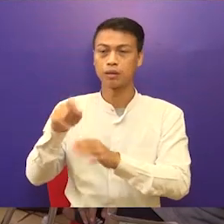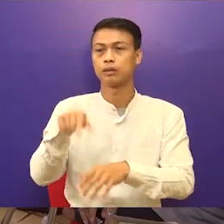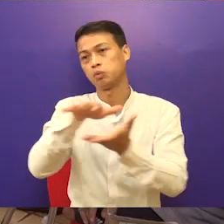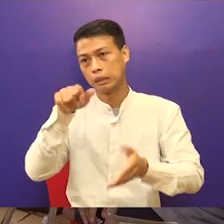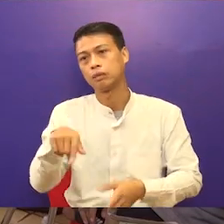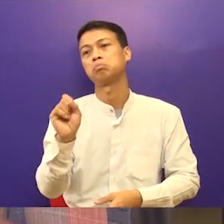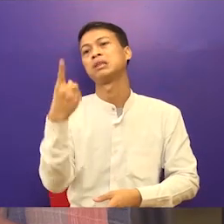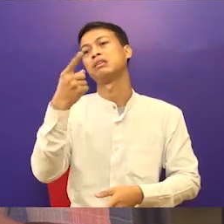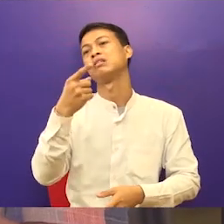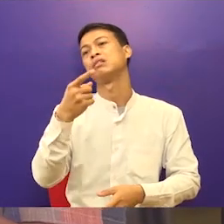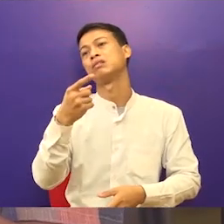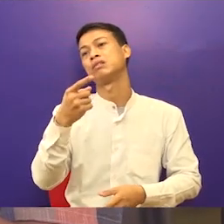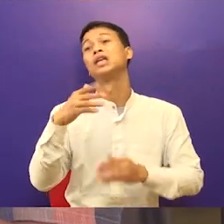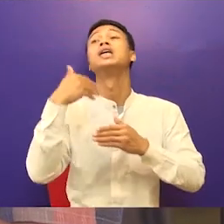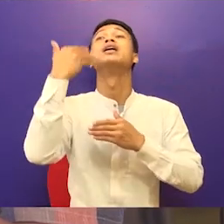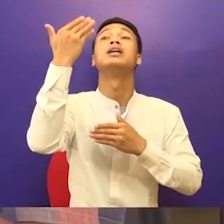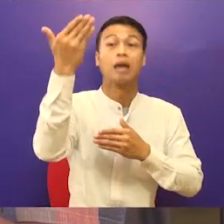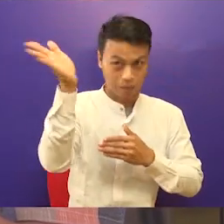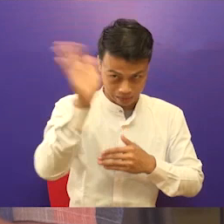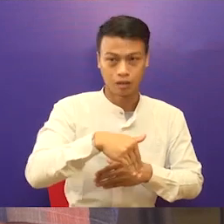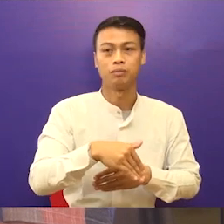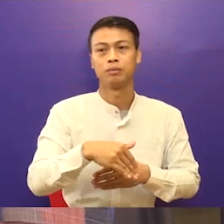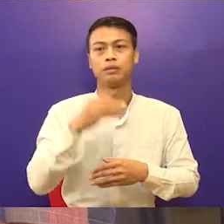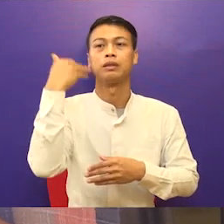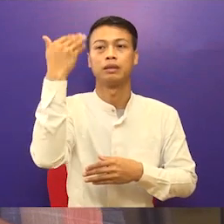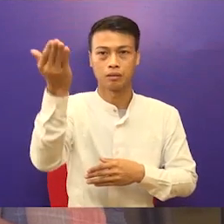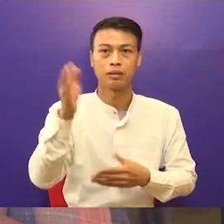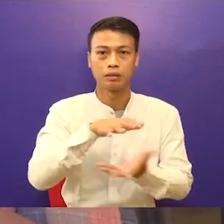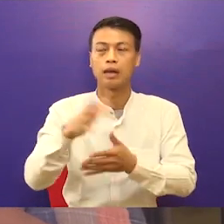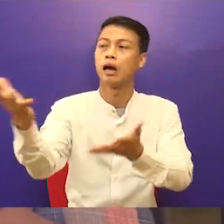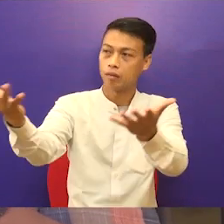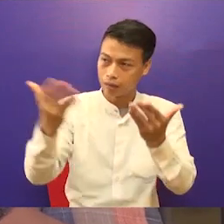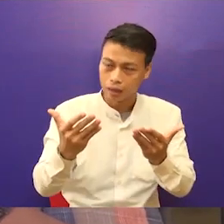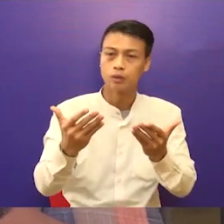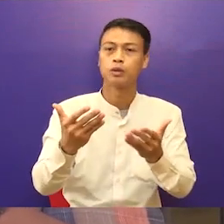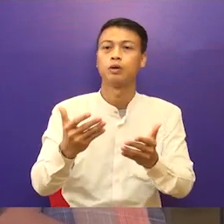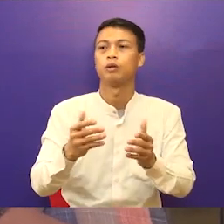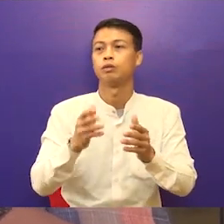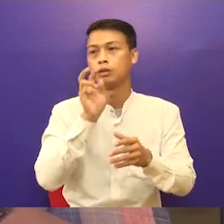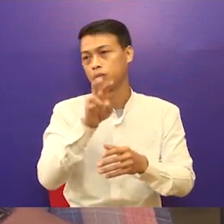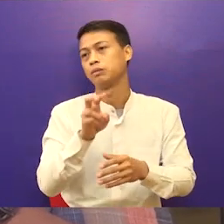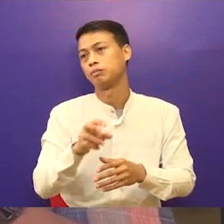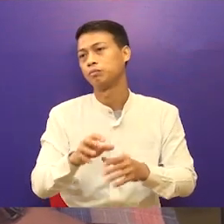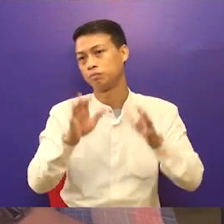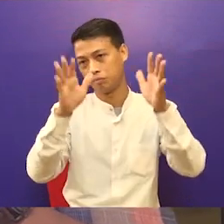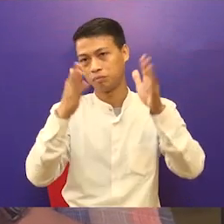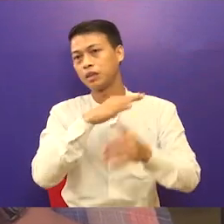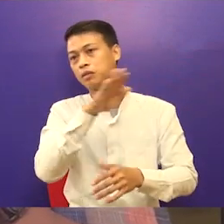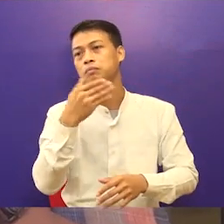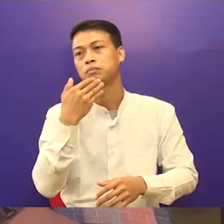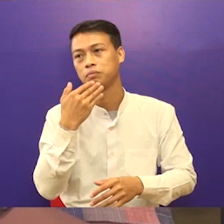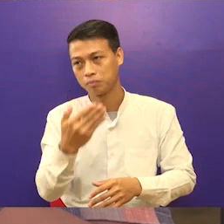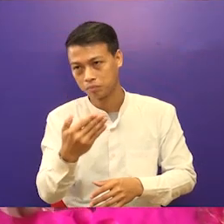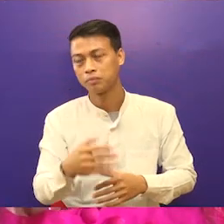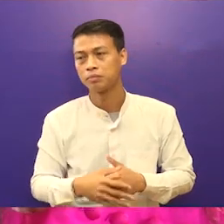ရှိလို့ပေါ့ဒါကြောင့်မို့ကျွန်တော်ကခေါင်းထဲမှာဟိုပေါ့အုံနောက်တော့မထည့်ဘူးဘာလို့အုံနောက်မထည့်ဘူးလဲဆိုတော့ကျွန်တော်အုံနောက်ထည့်လိုက်လို့ရှိရင်ဒီဟိုပါပေါ့အသ